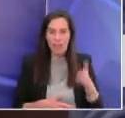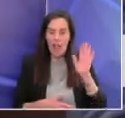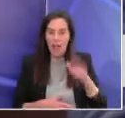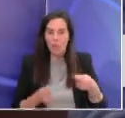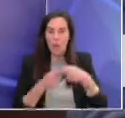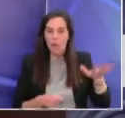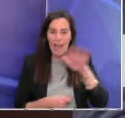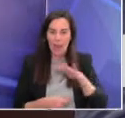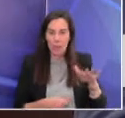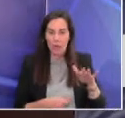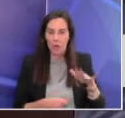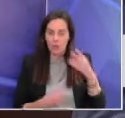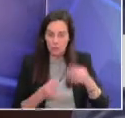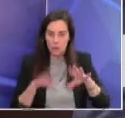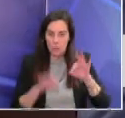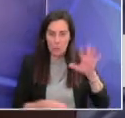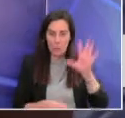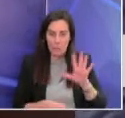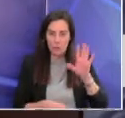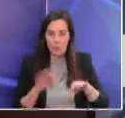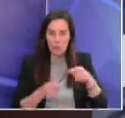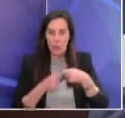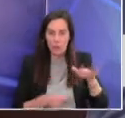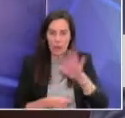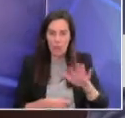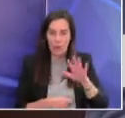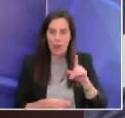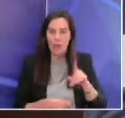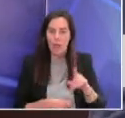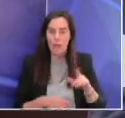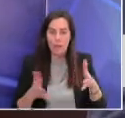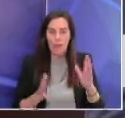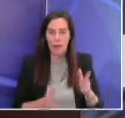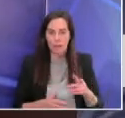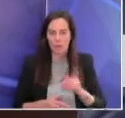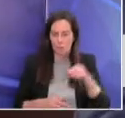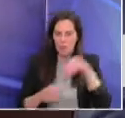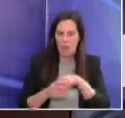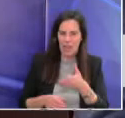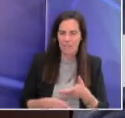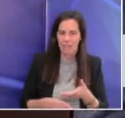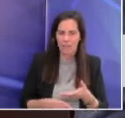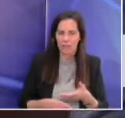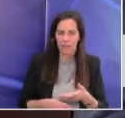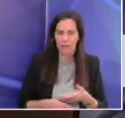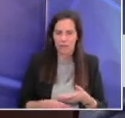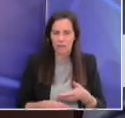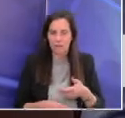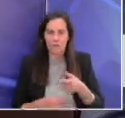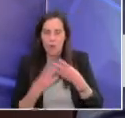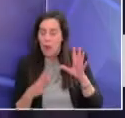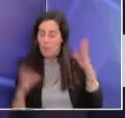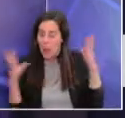האיחוד האירופאי, אוטוטו יש בחירות במאי, יש בחירות באיחוד האירופאי. הם בפרנויה. שאף אחד לא משתתף שם כמעט, רק 6%. לא משנה,